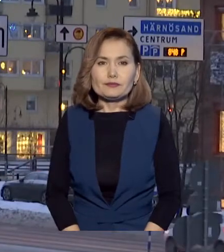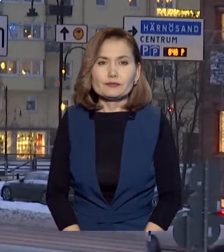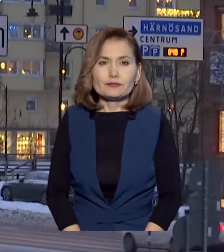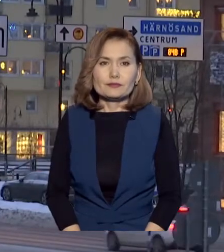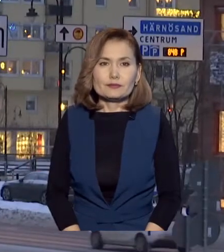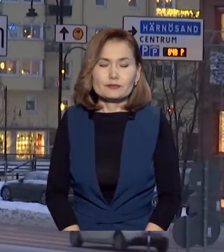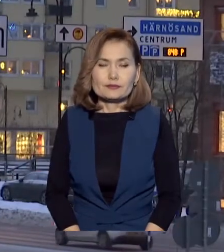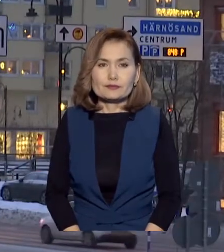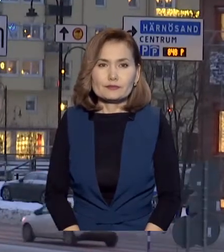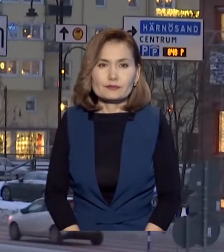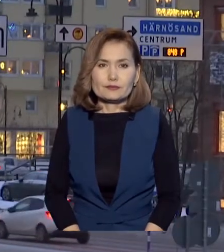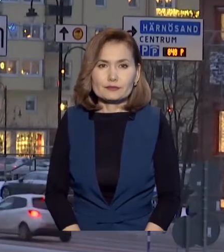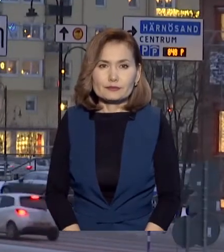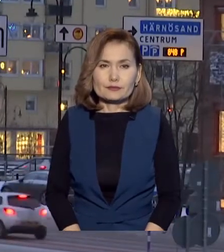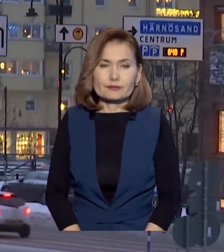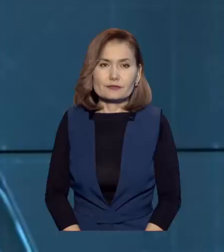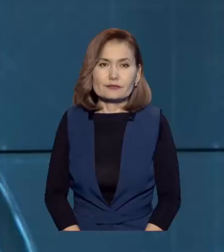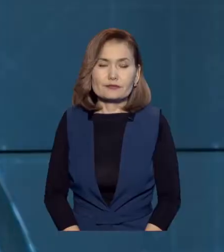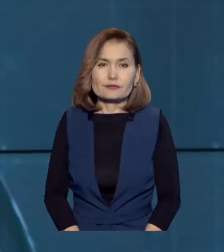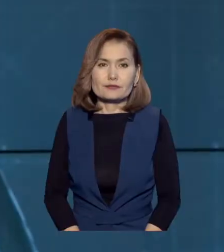ұлттық телеарнасы, Швеция.